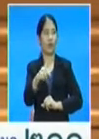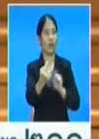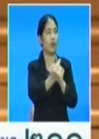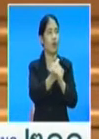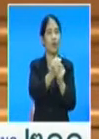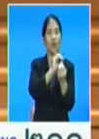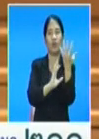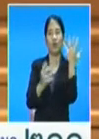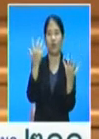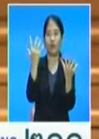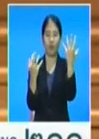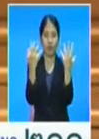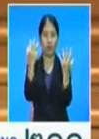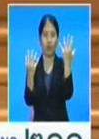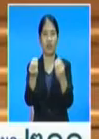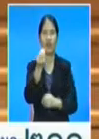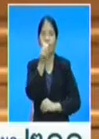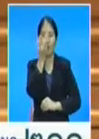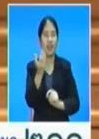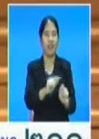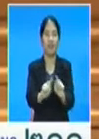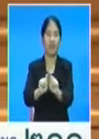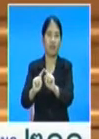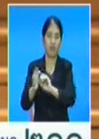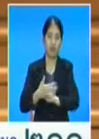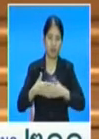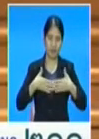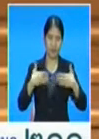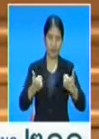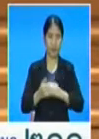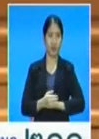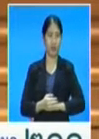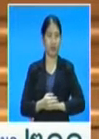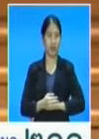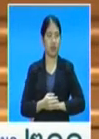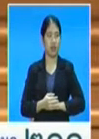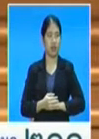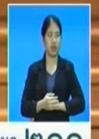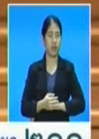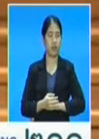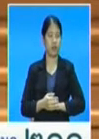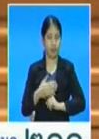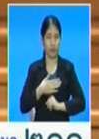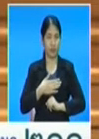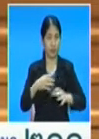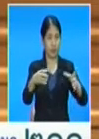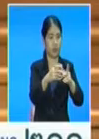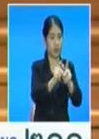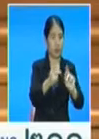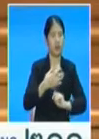เกิดขึ้นกับพวกเราทุกคนนะต้องขอบพระคุณครับถ้าหากว่าคณะกรรมาธิการจะ